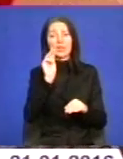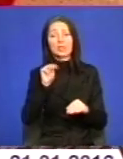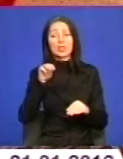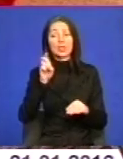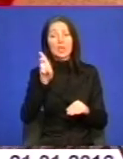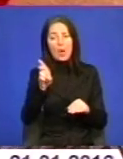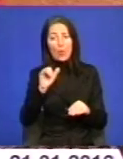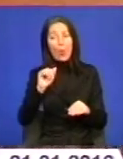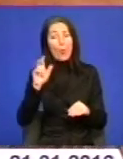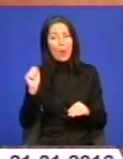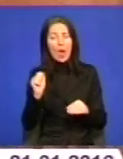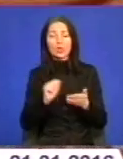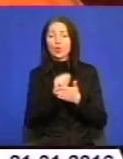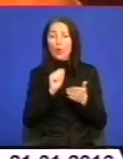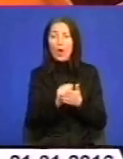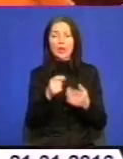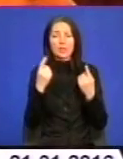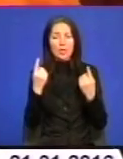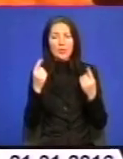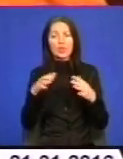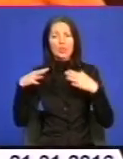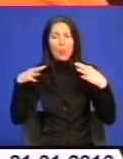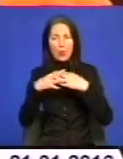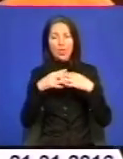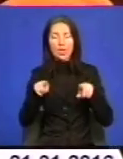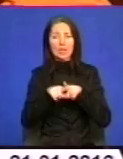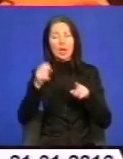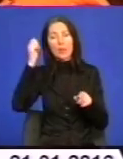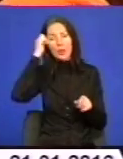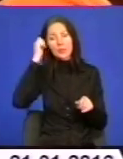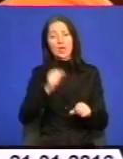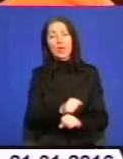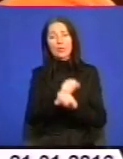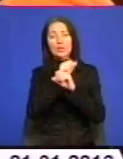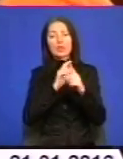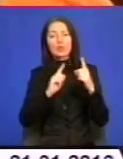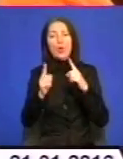друкарні, найбільші бої та пам'ятники повстанського руху Тернопільщини.